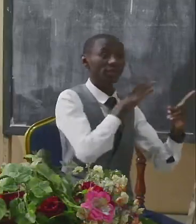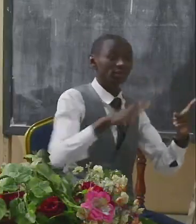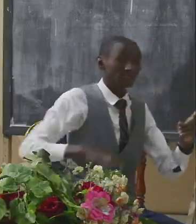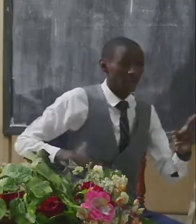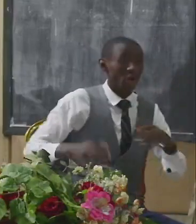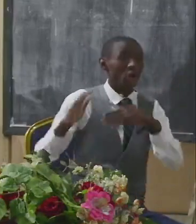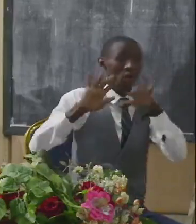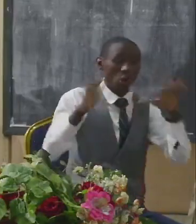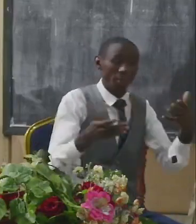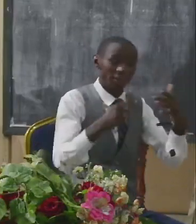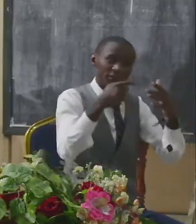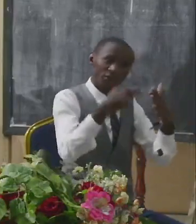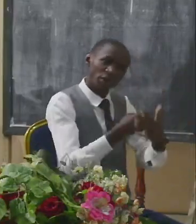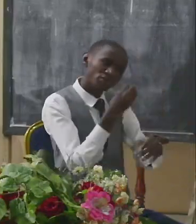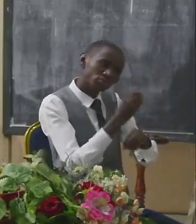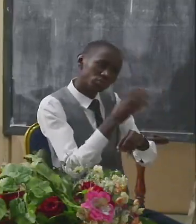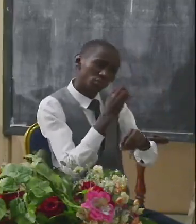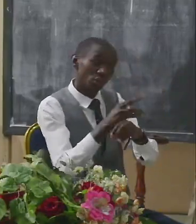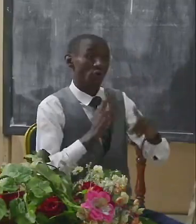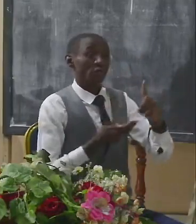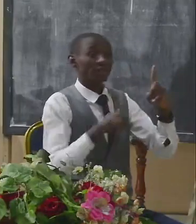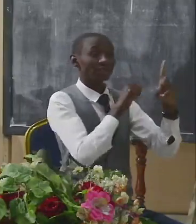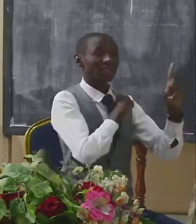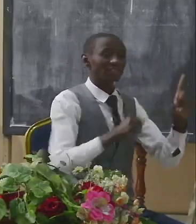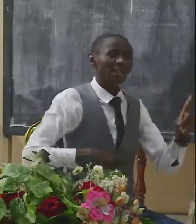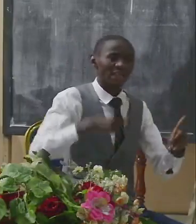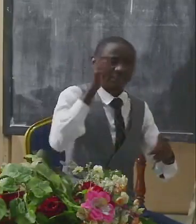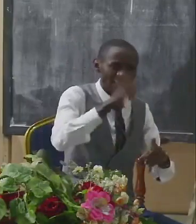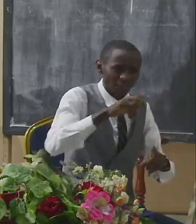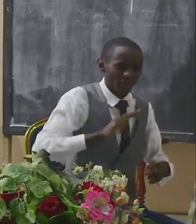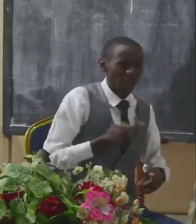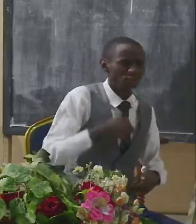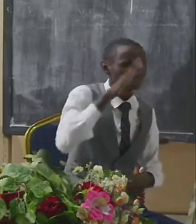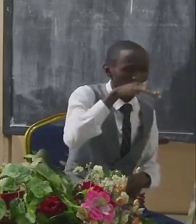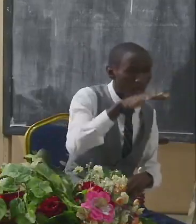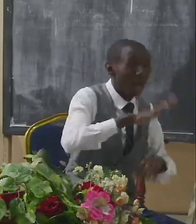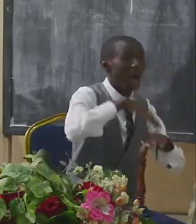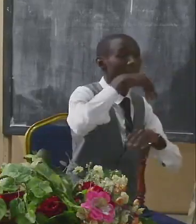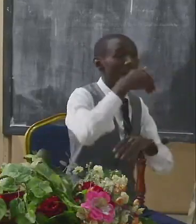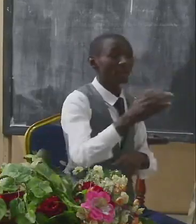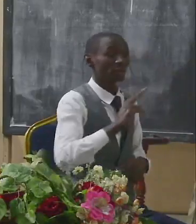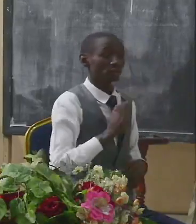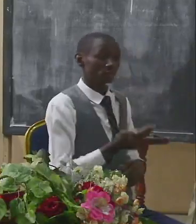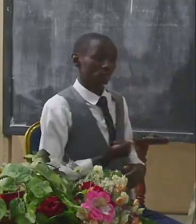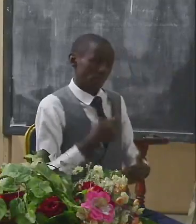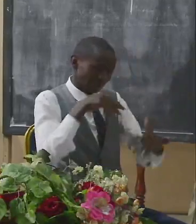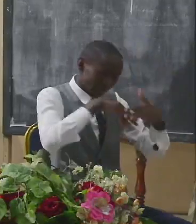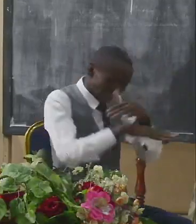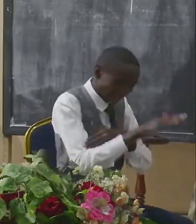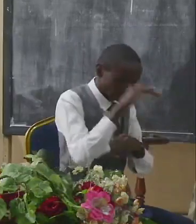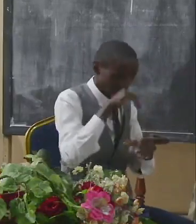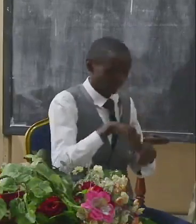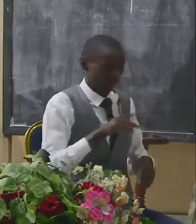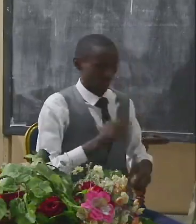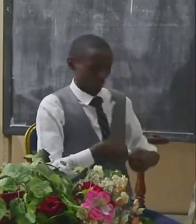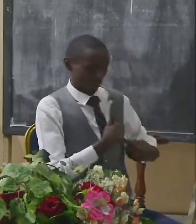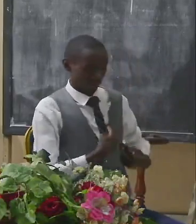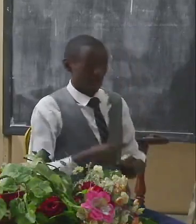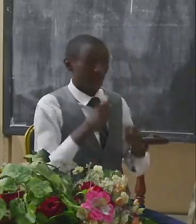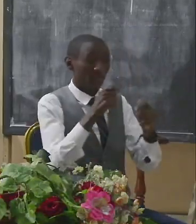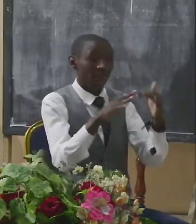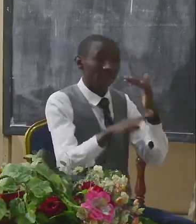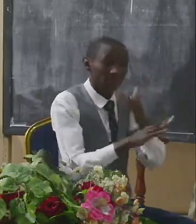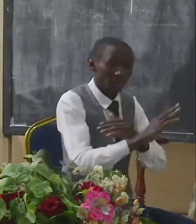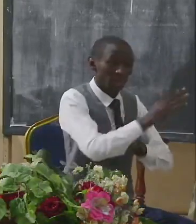mara ngapi onyo ya Bwana wetu. Nous réveiller. Il pashwa kutuabisha na kuenda kabisa kwenye moyo wetu. Et quand